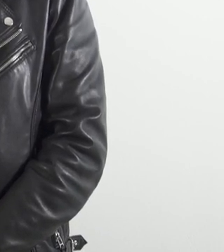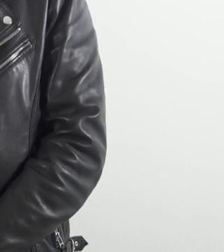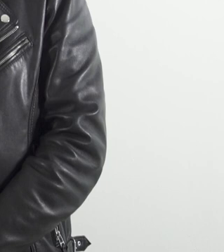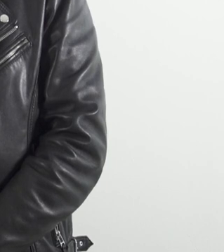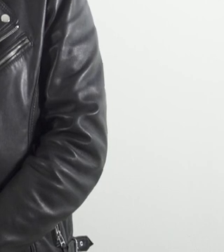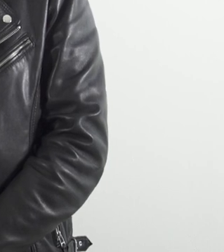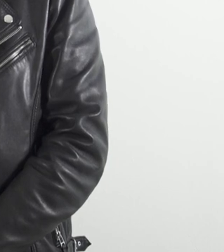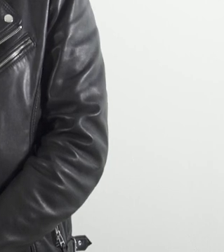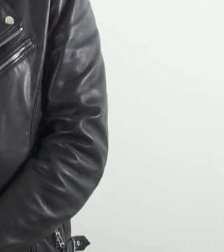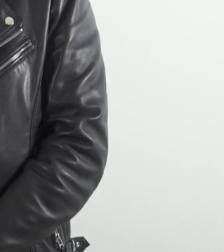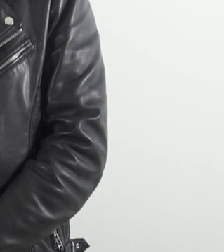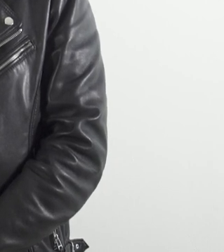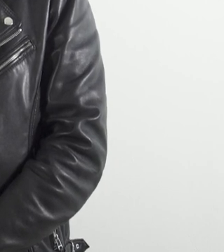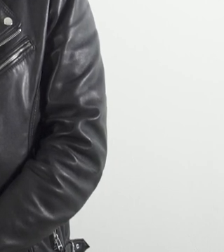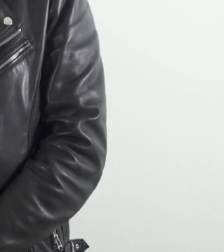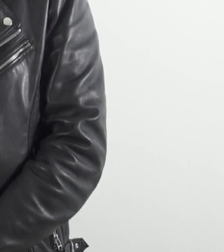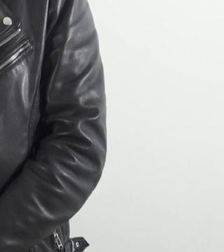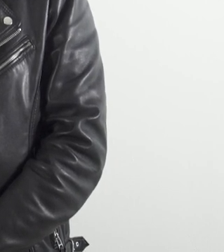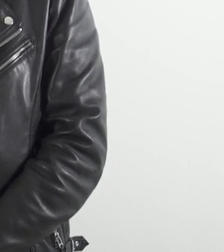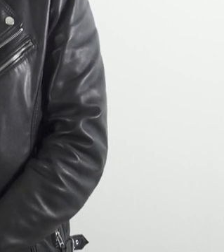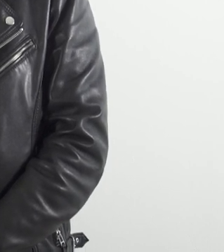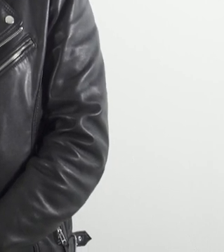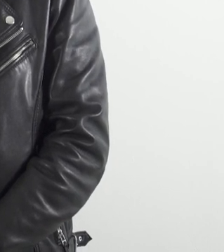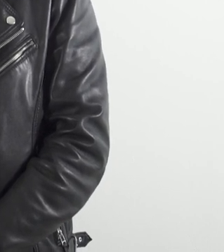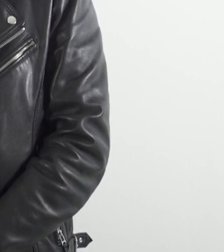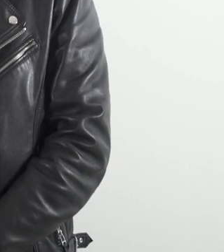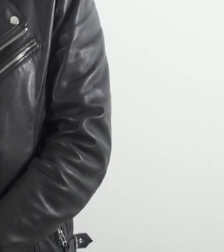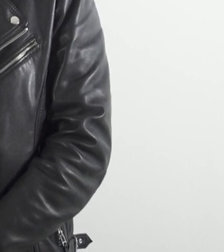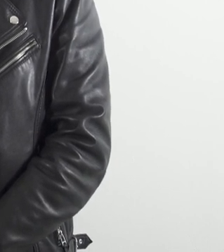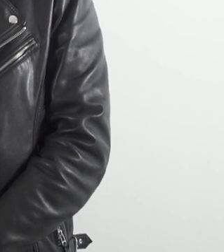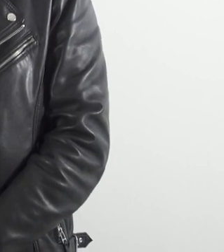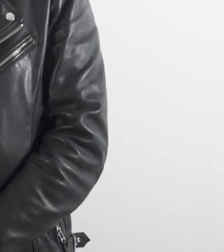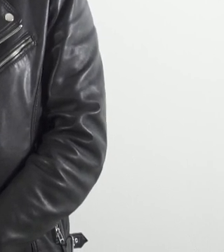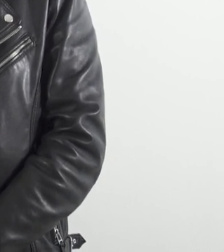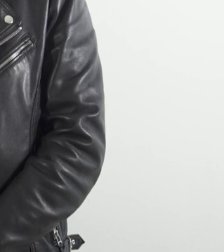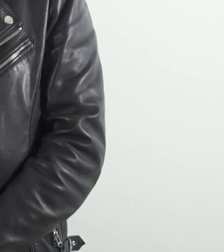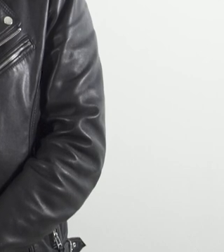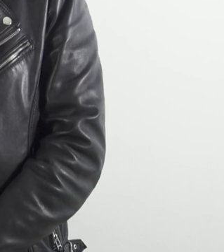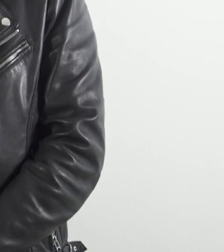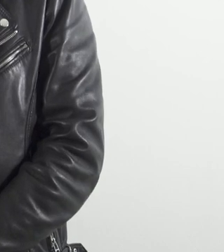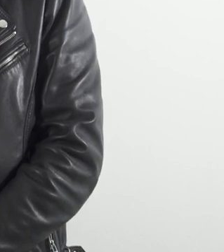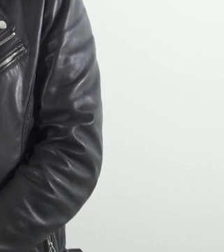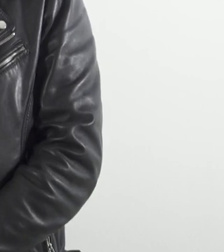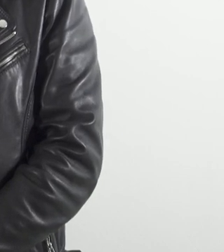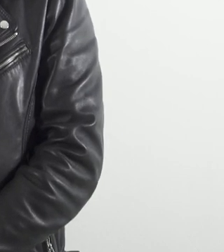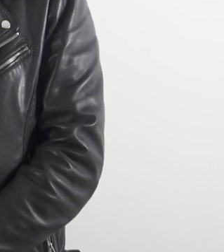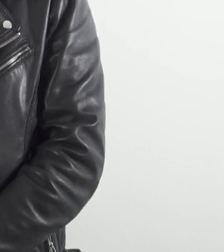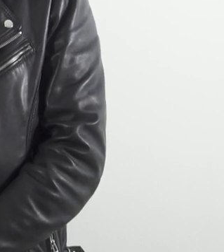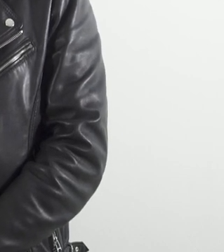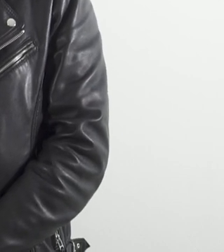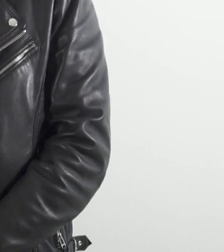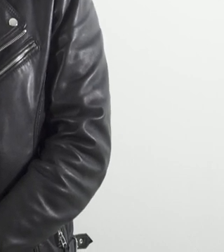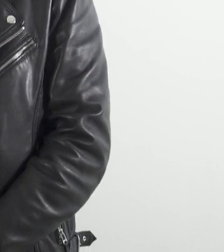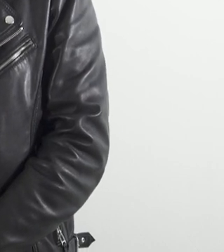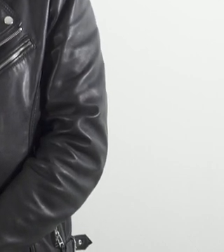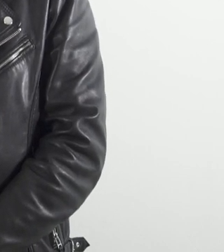najnowsze oprócz oczywiście twórczości macieja myszkowskiego który zmarł w 2014 roku i